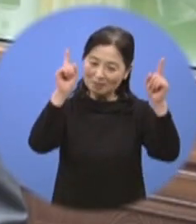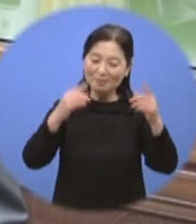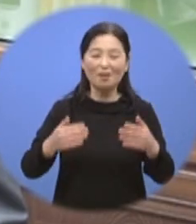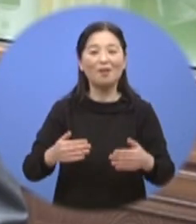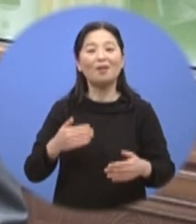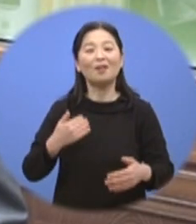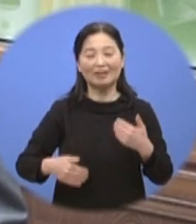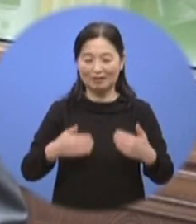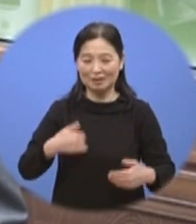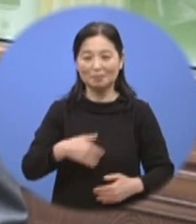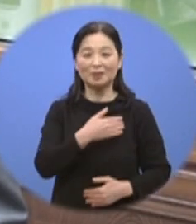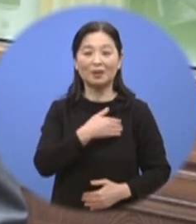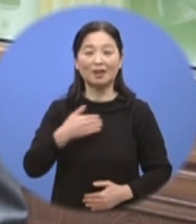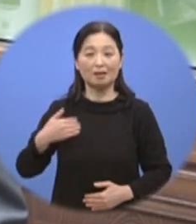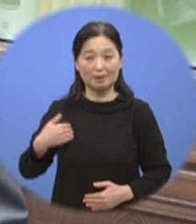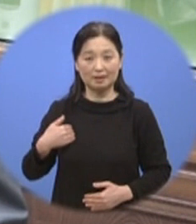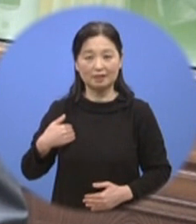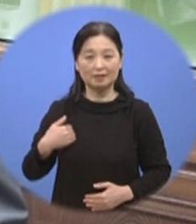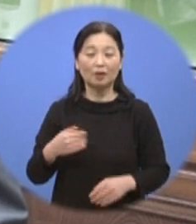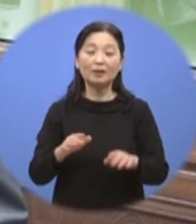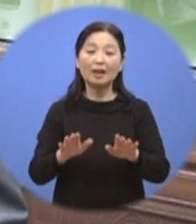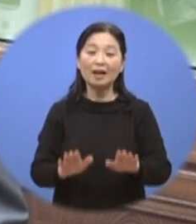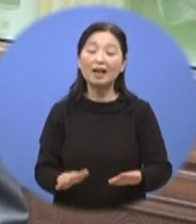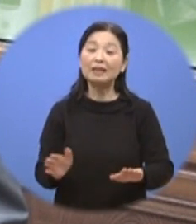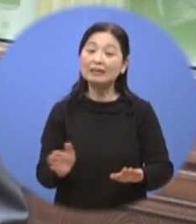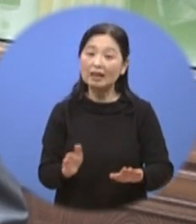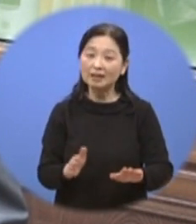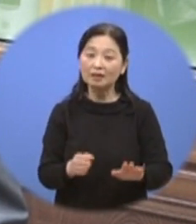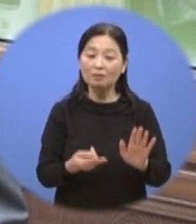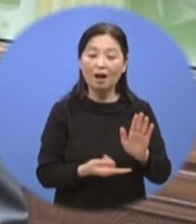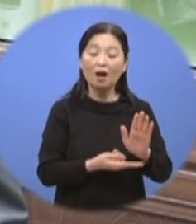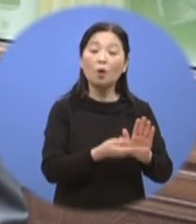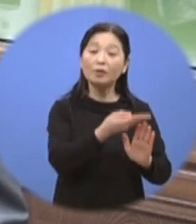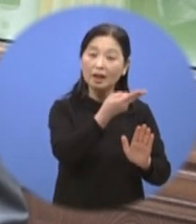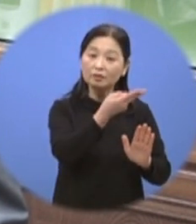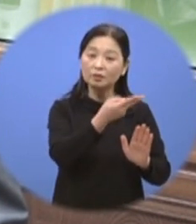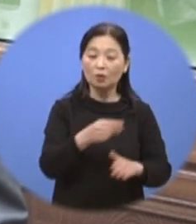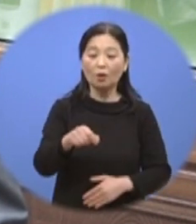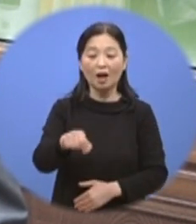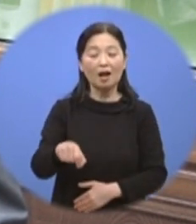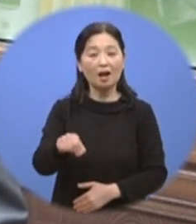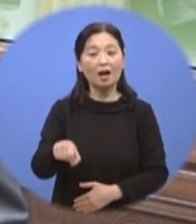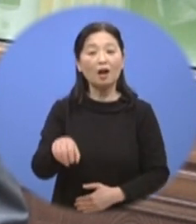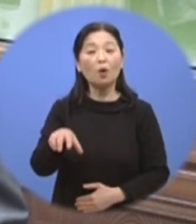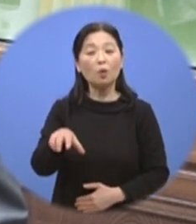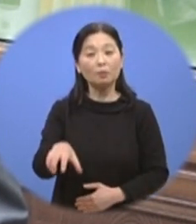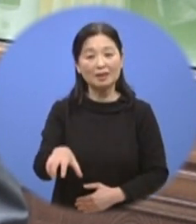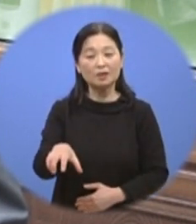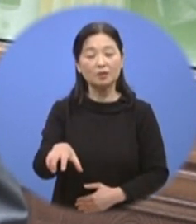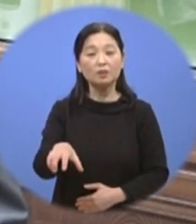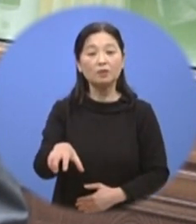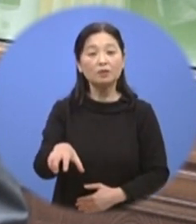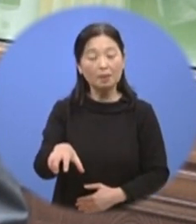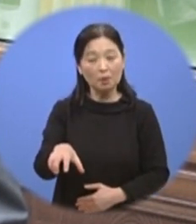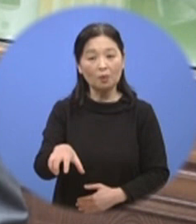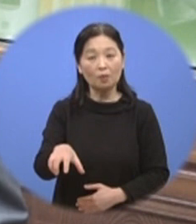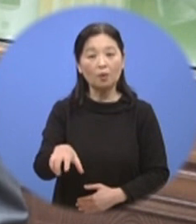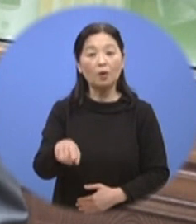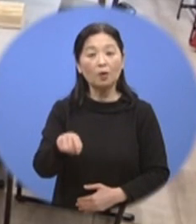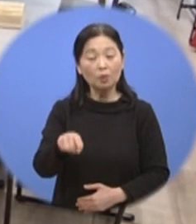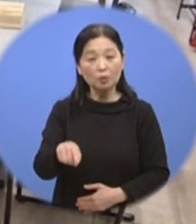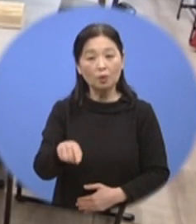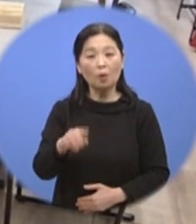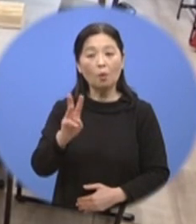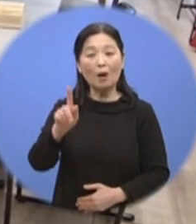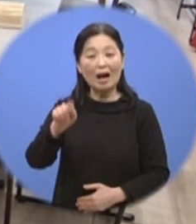だと思います。それから最近ホテルであるいはオフィス、そういうところでもですね、どんどんこの動きに